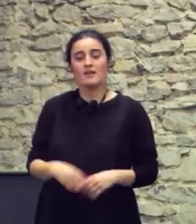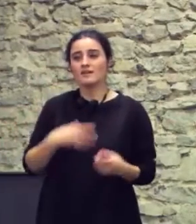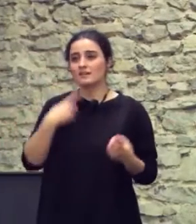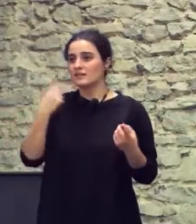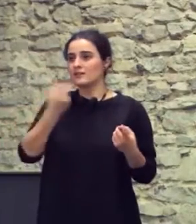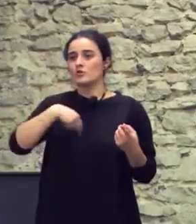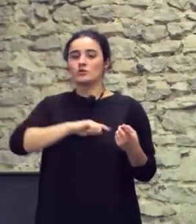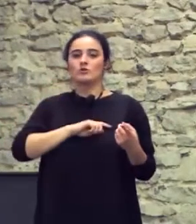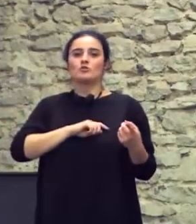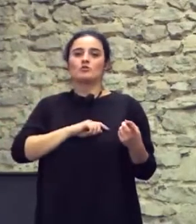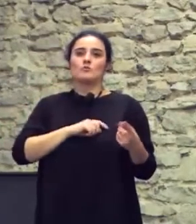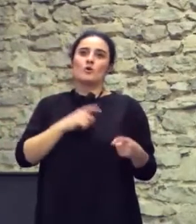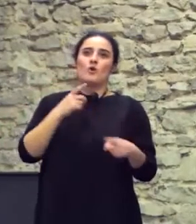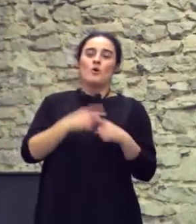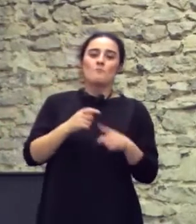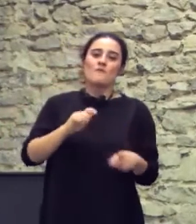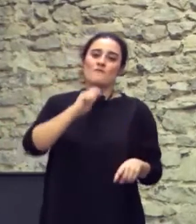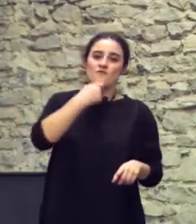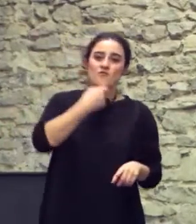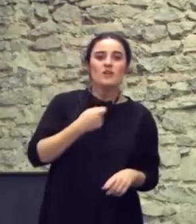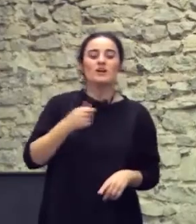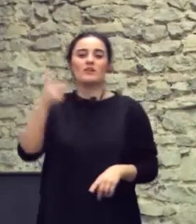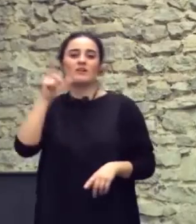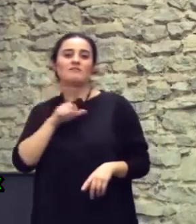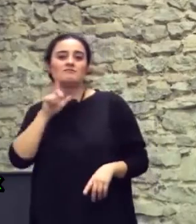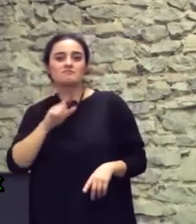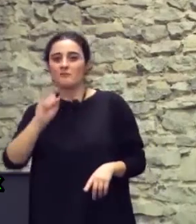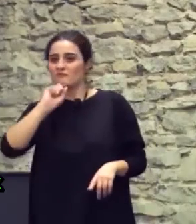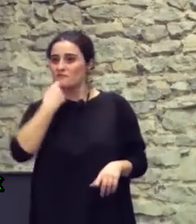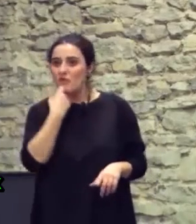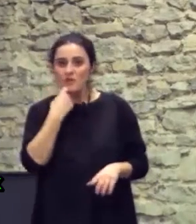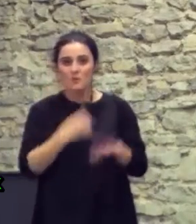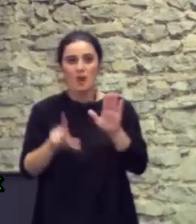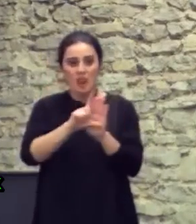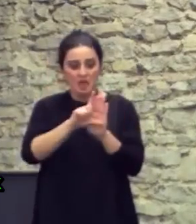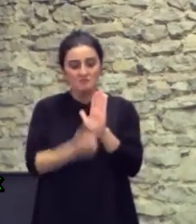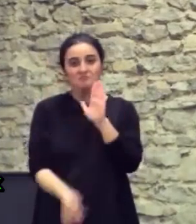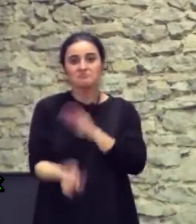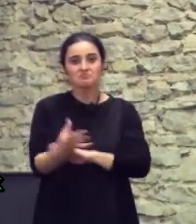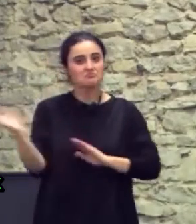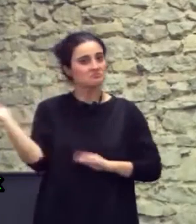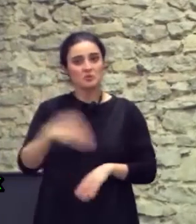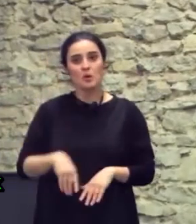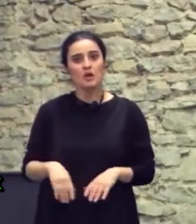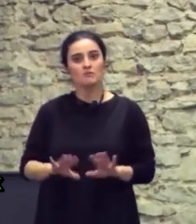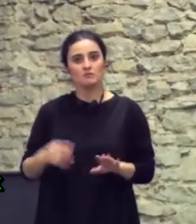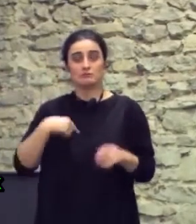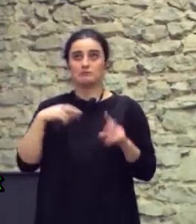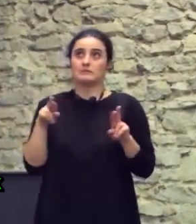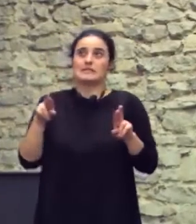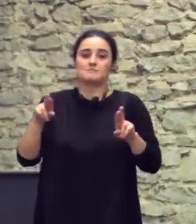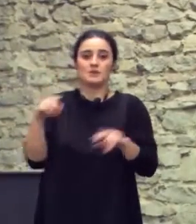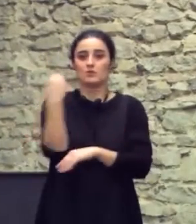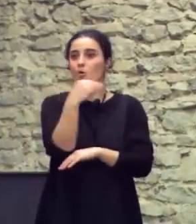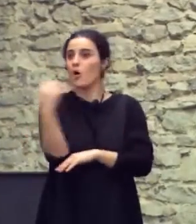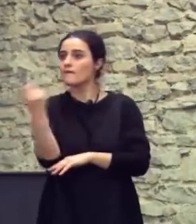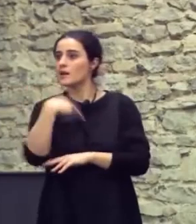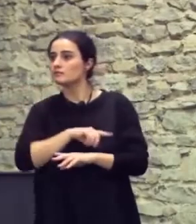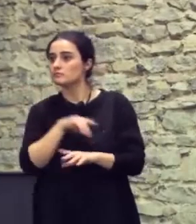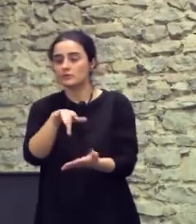hemen ez daukagu homofobiaren edo lesbofobiaren aurkako lege bat oraindik. Baina alare espero dugu gure gazteak eskoletan portatuko direla, ba ez